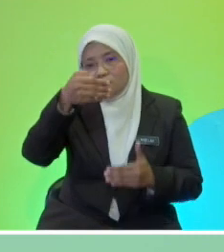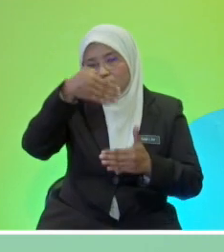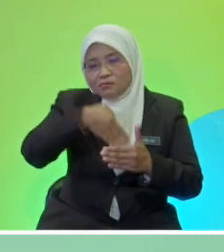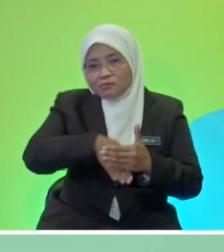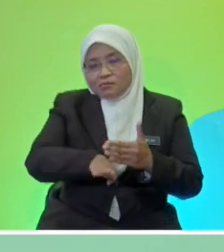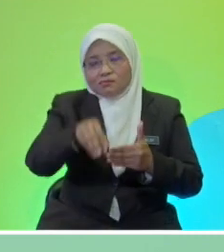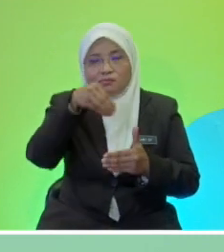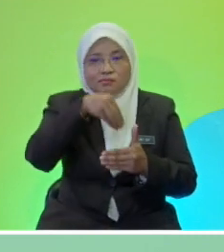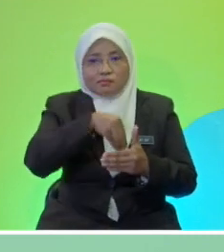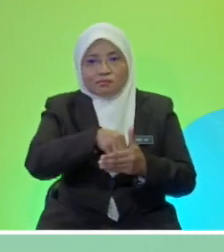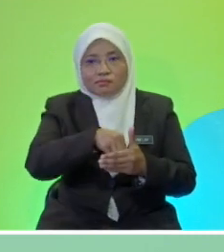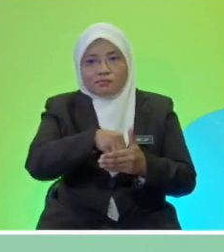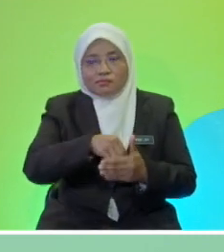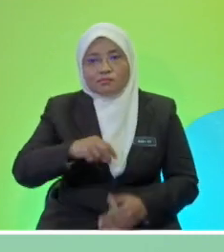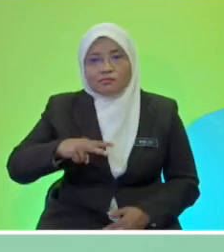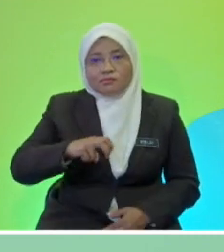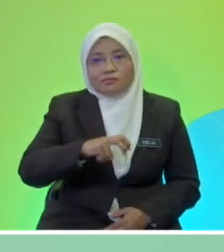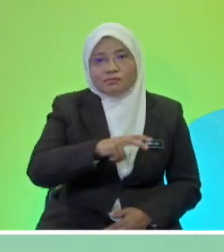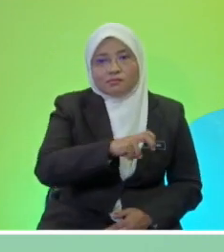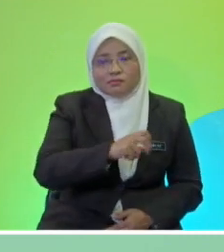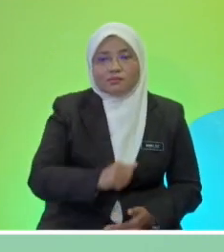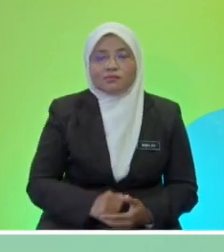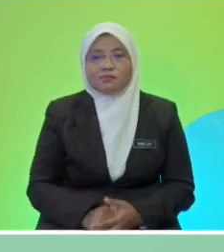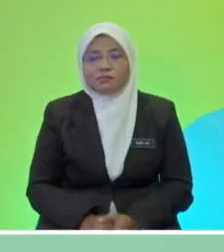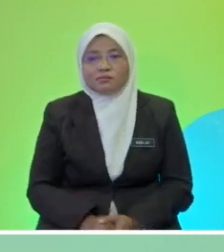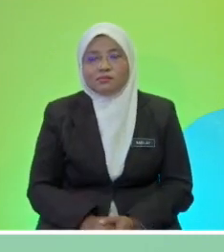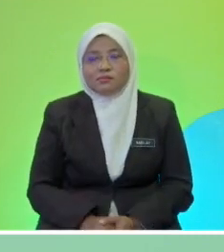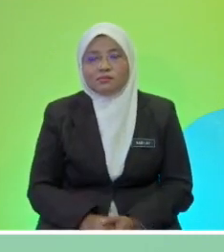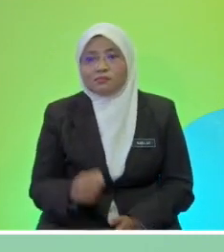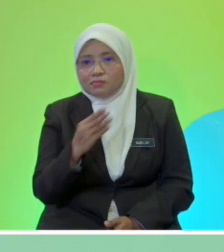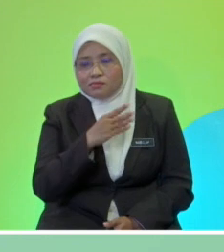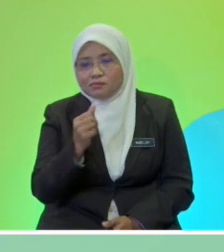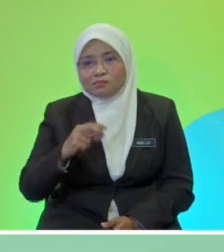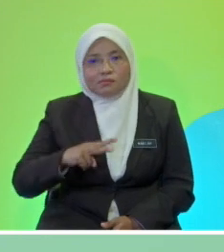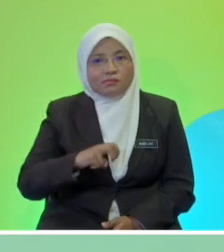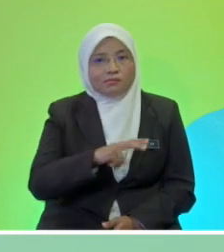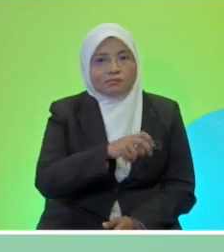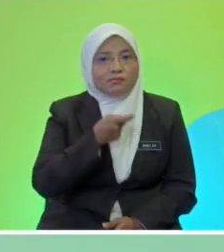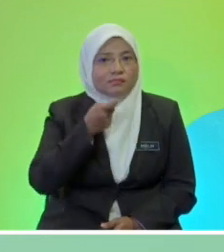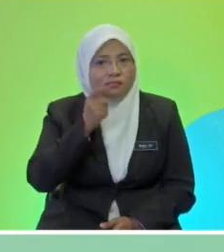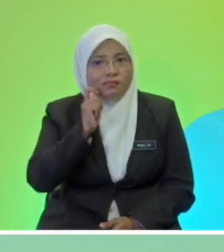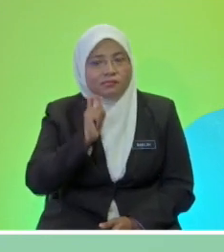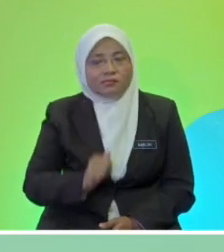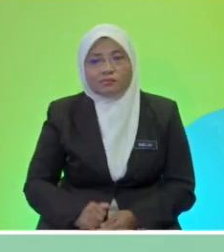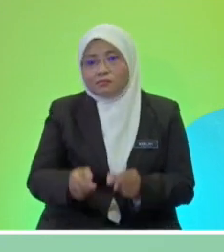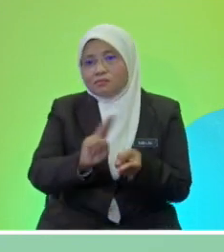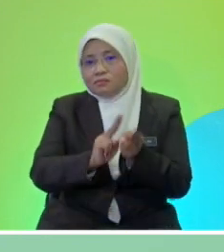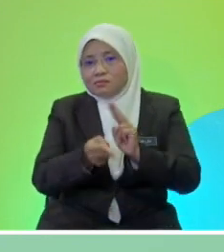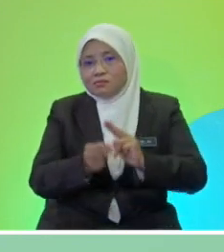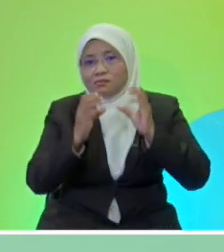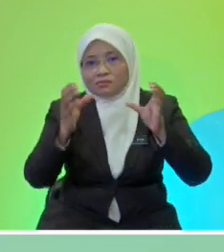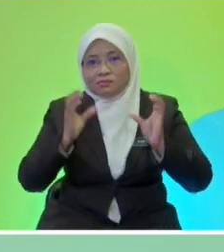ke dalam wireless yang termodifikasi dan Wireless tadi akan berubah secara